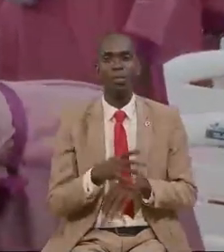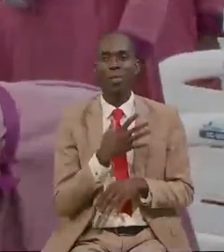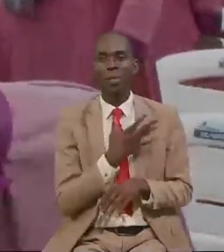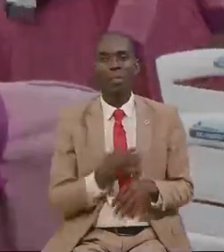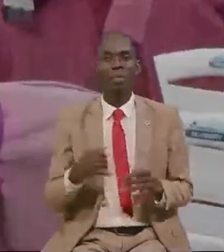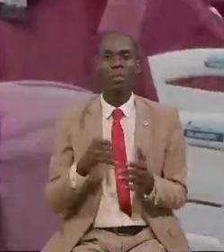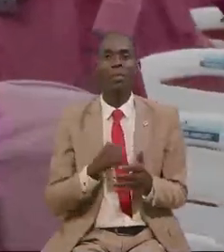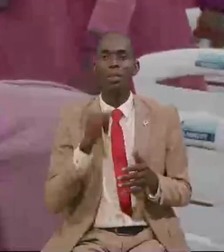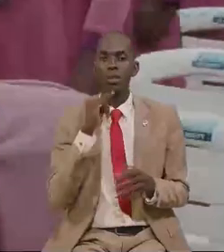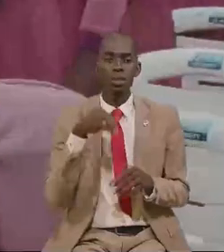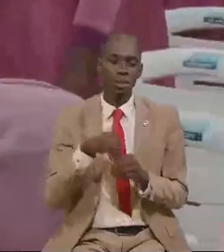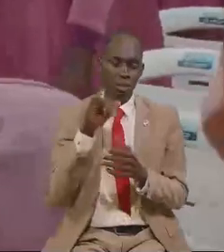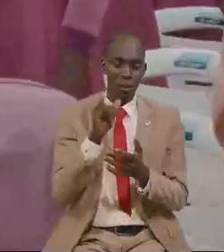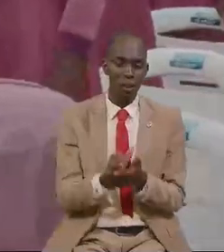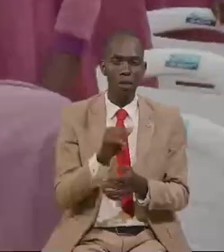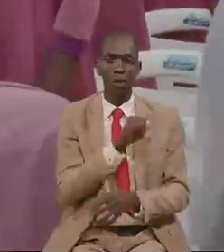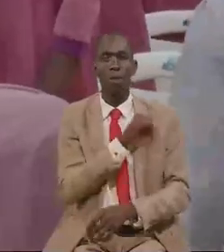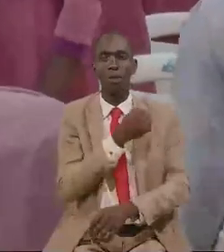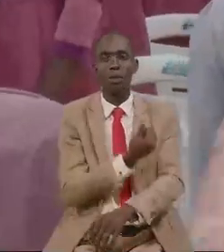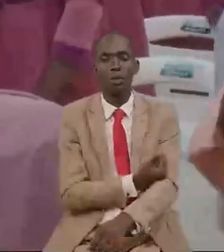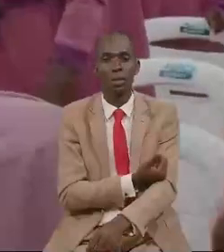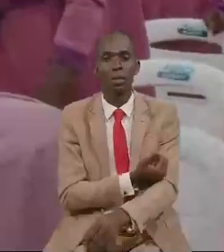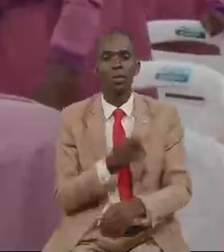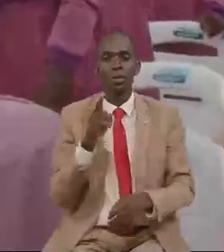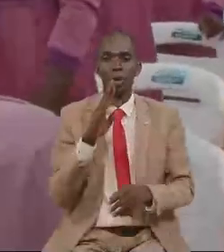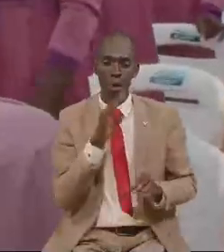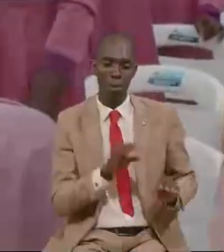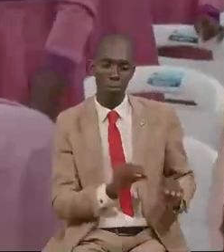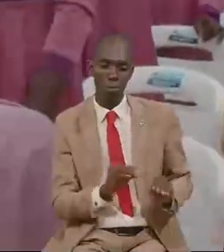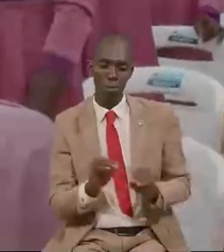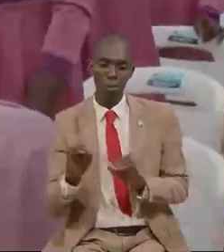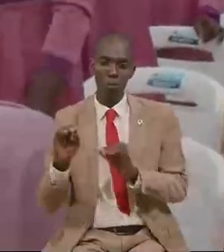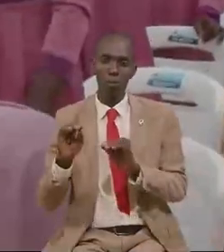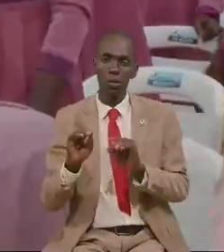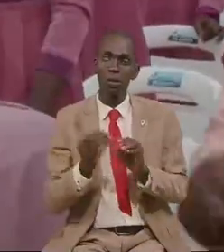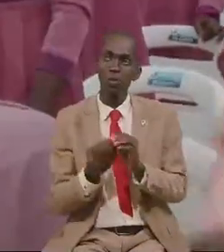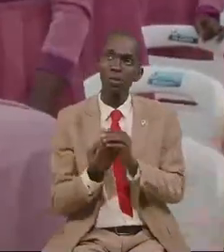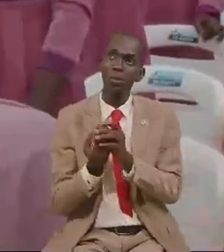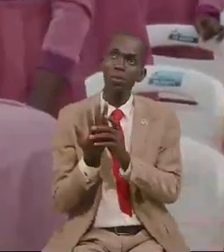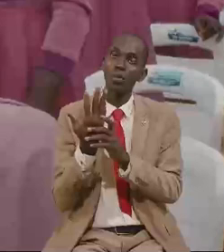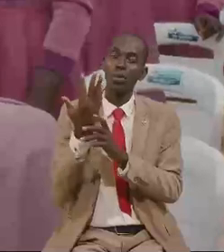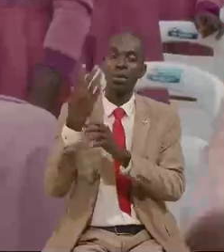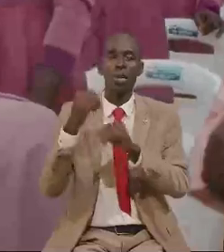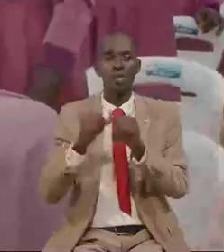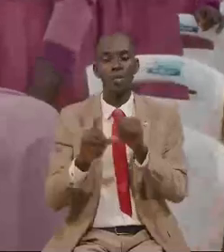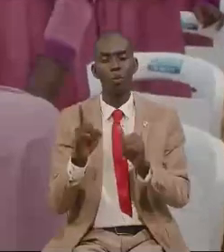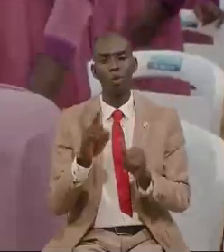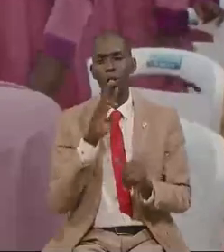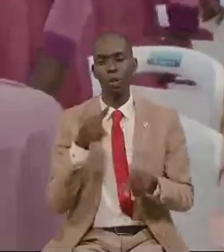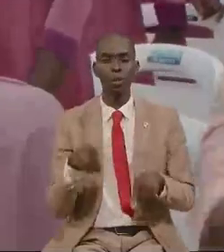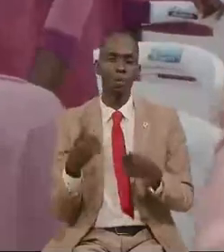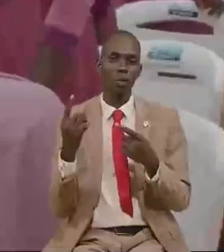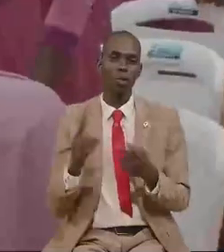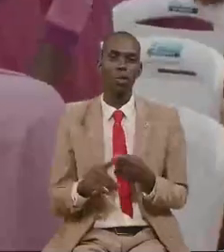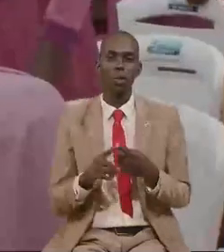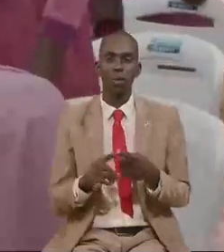Et c'est dans cette autorité que tu avances, que tu vas partout où tu vas, en